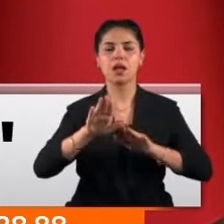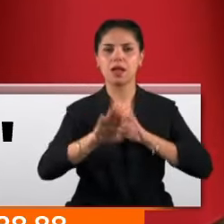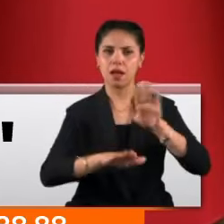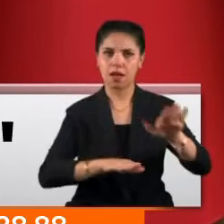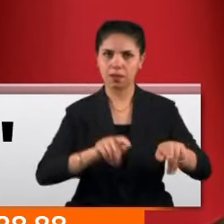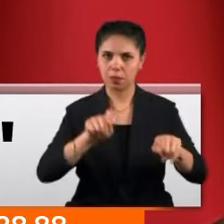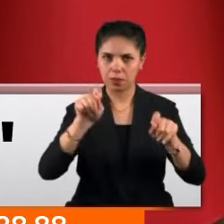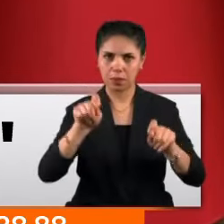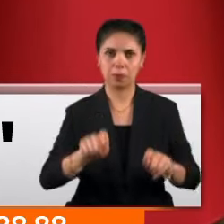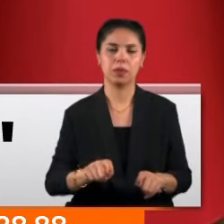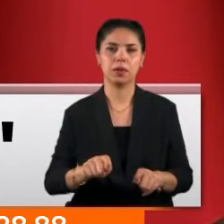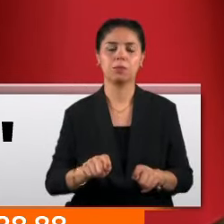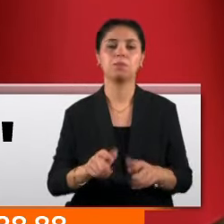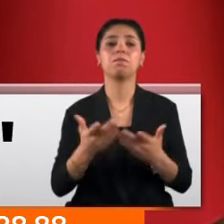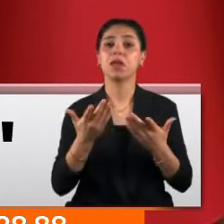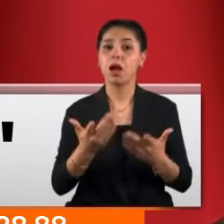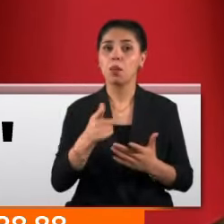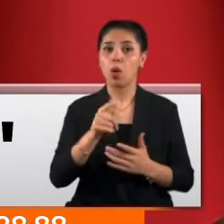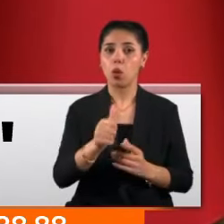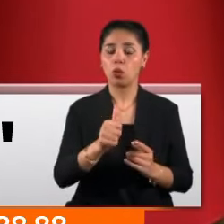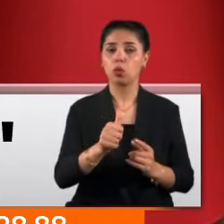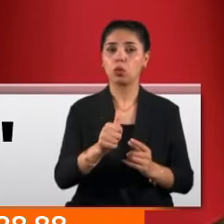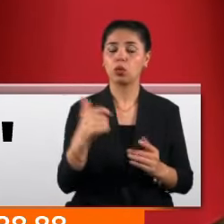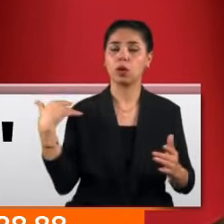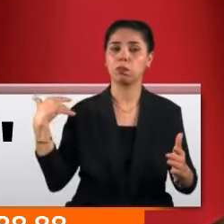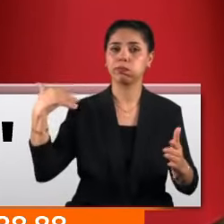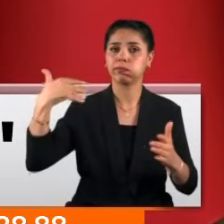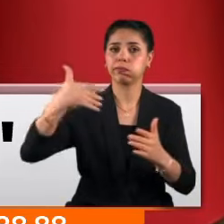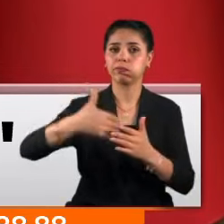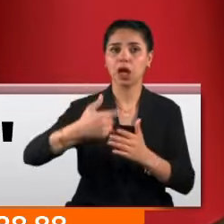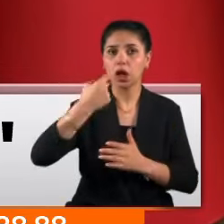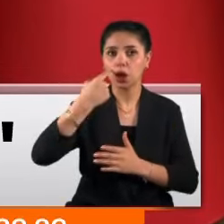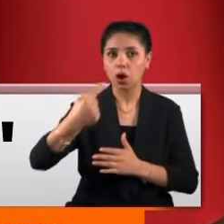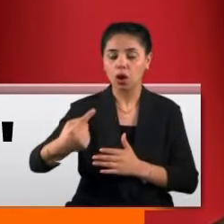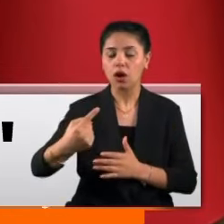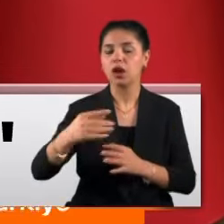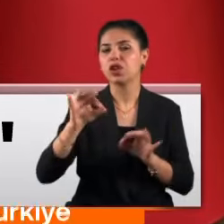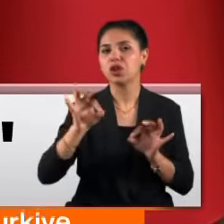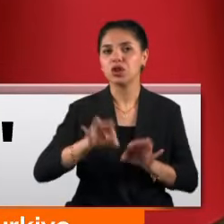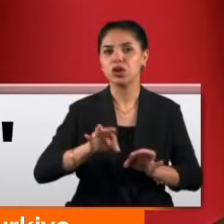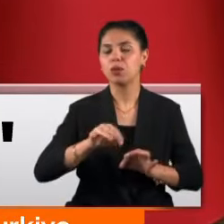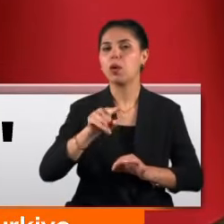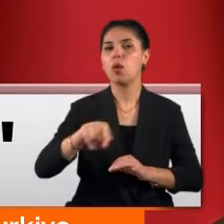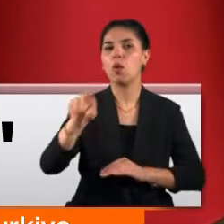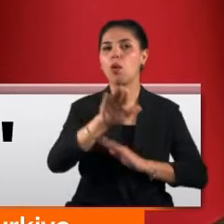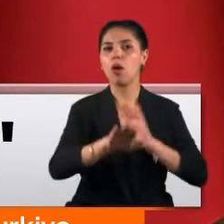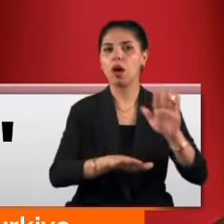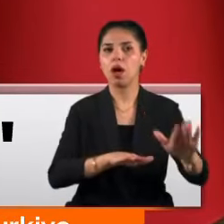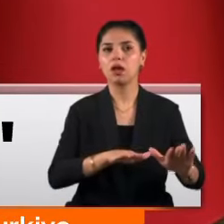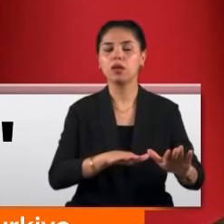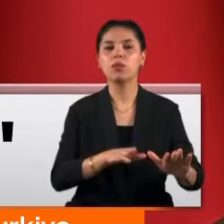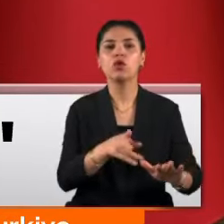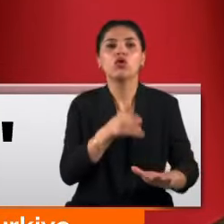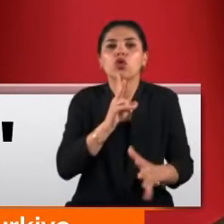atılmıştı. Fakat o günden tabii bugüne henüz o adımlar